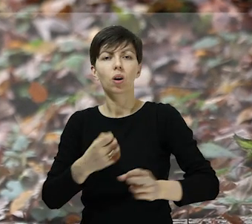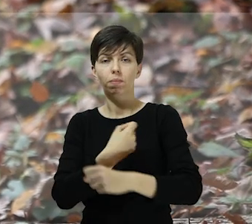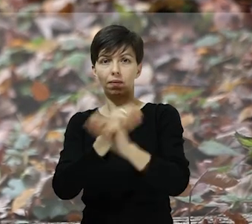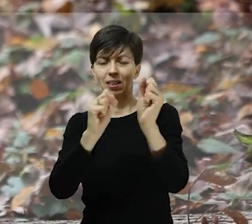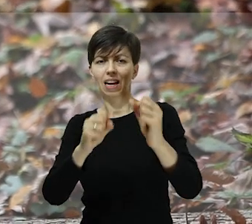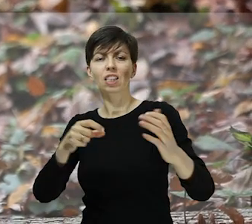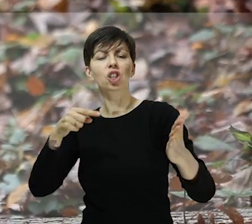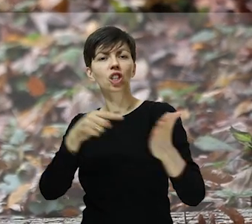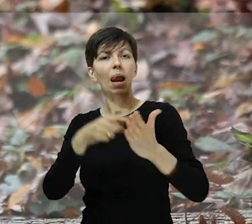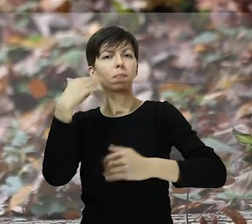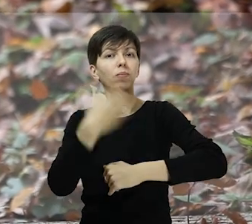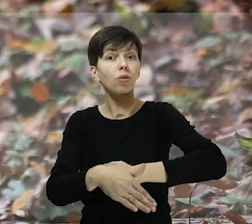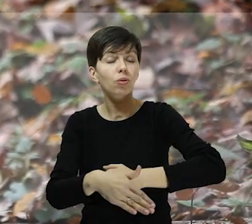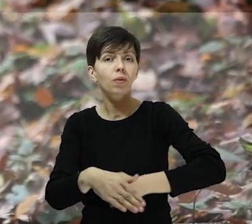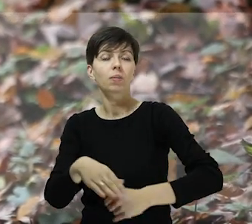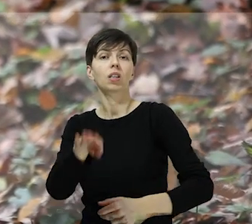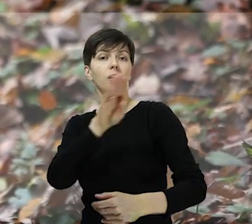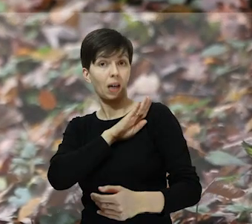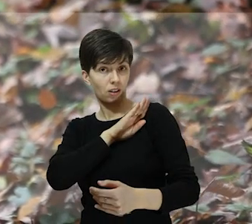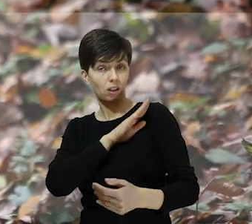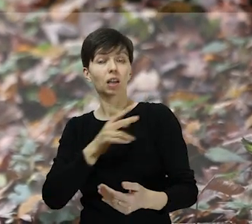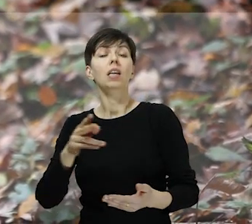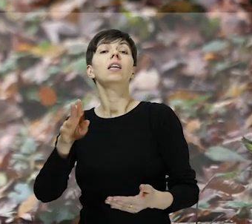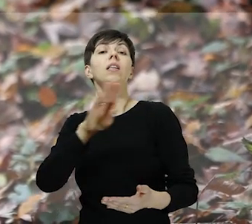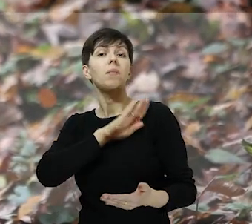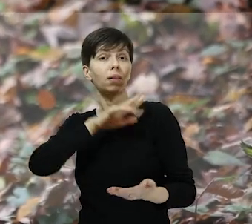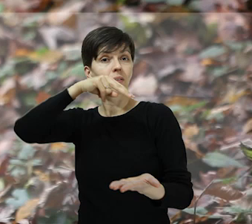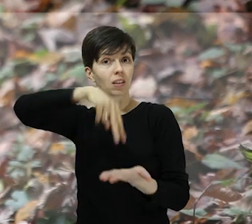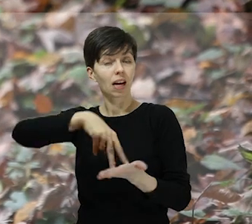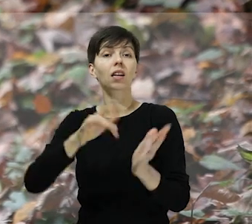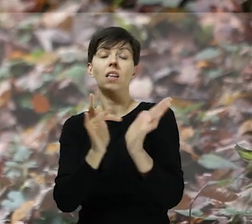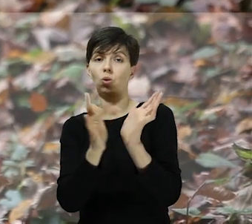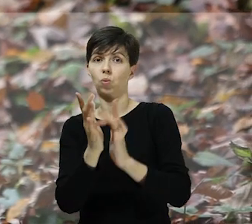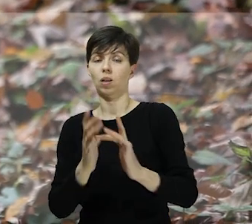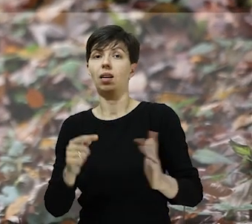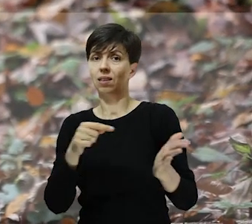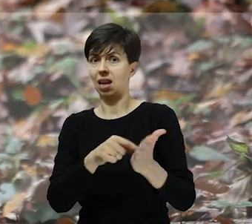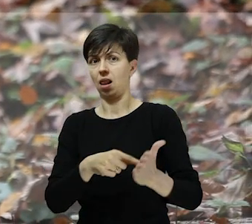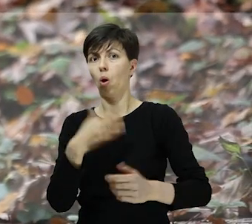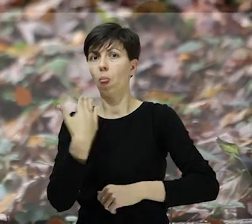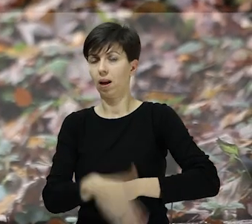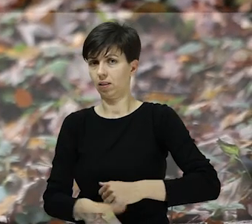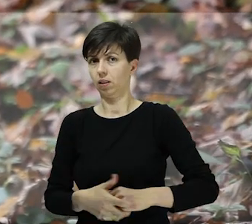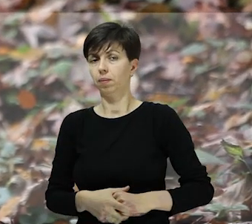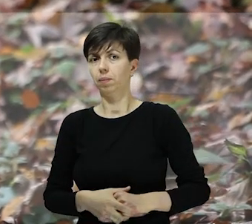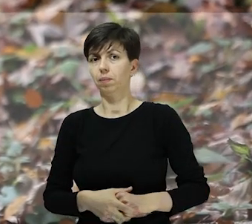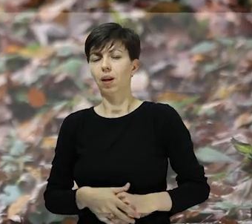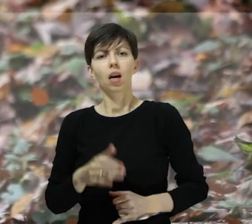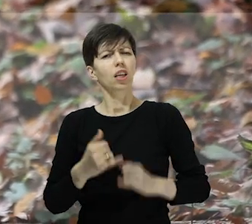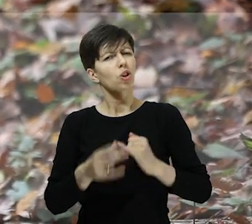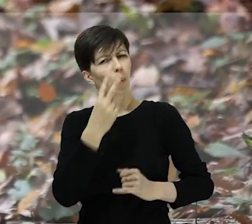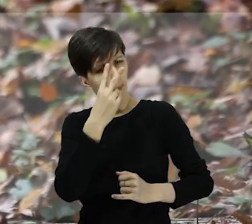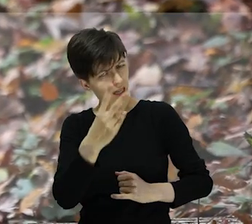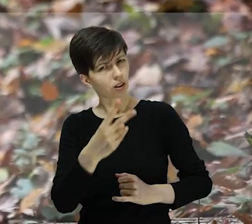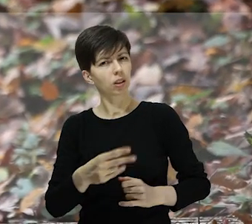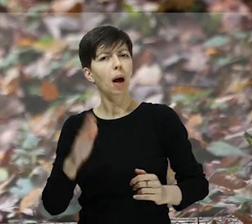z kulminacyjnym punktem tej historii, jakim jest śmierć i zmartwychwstanie Chrystusa.